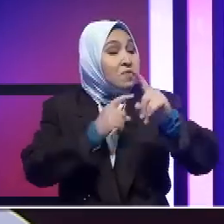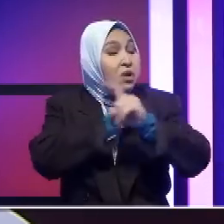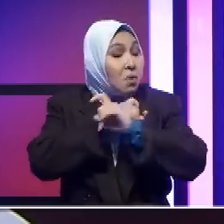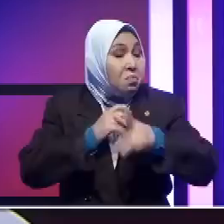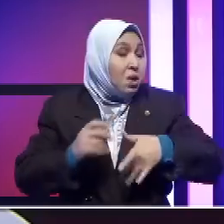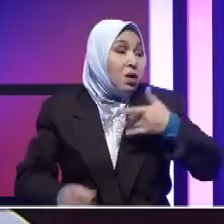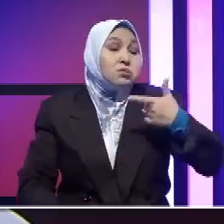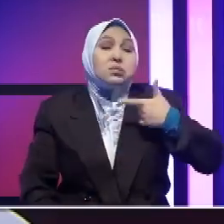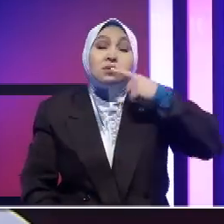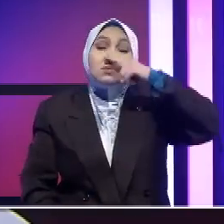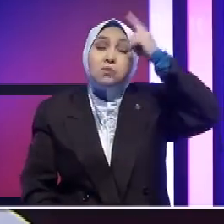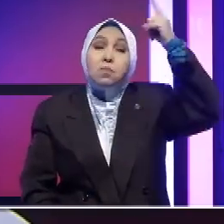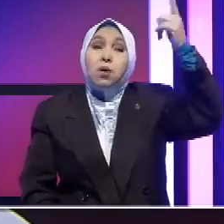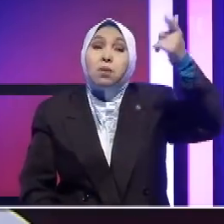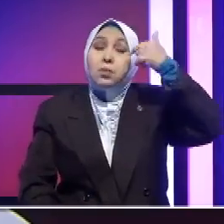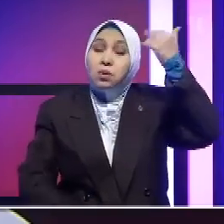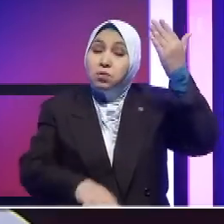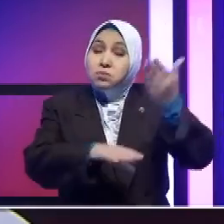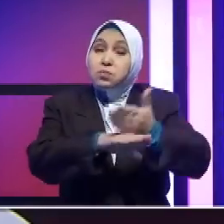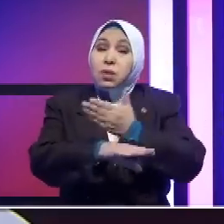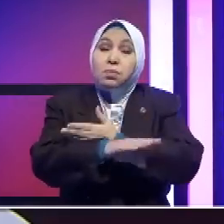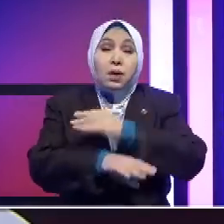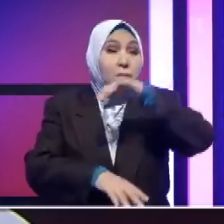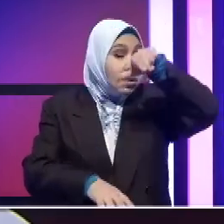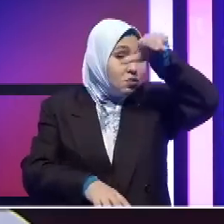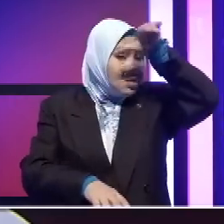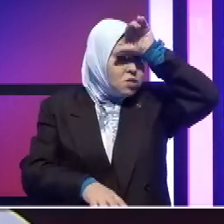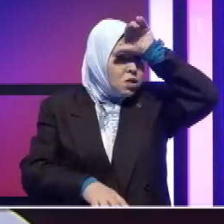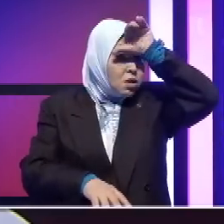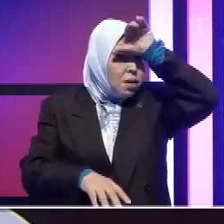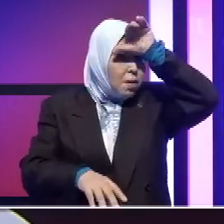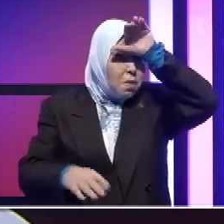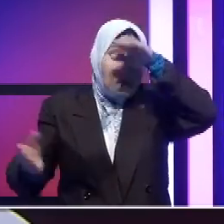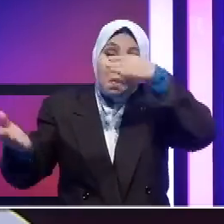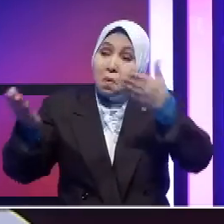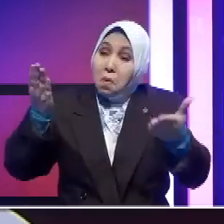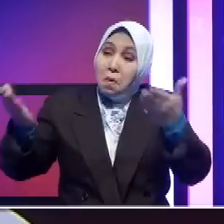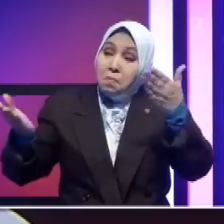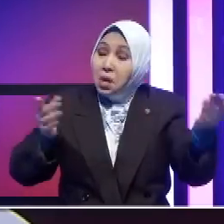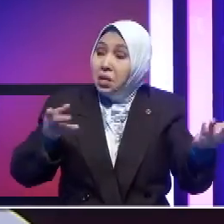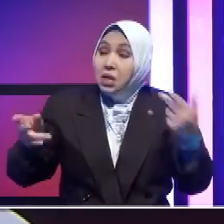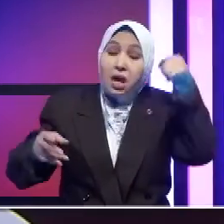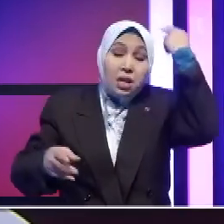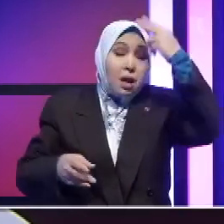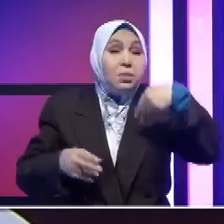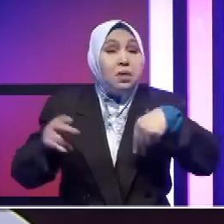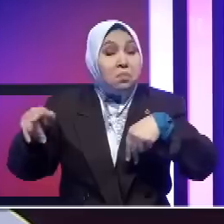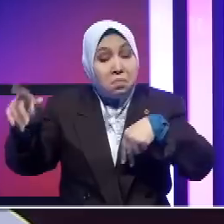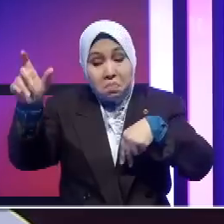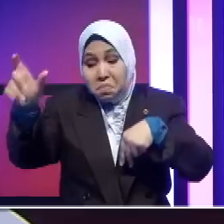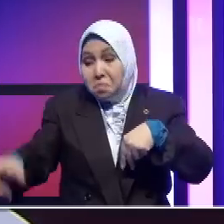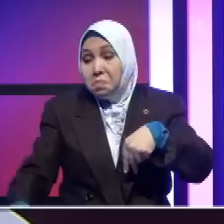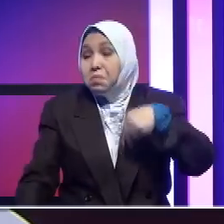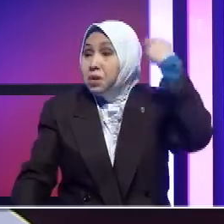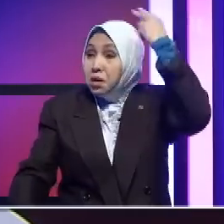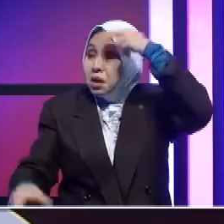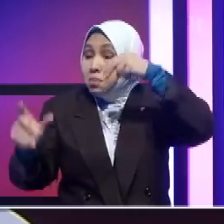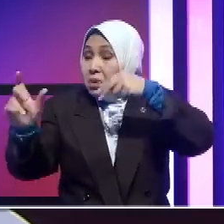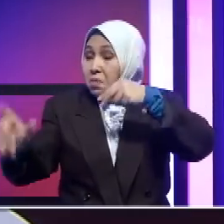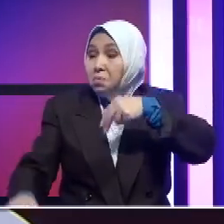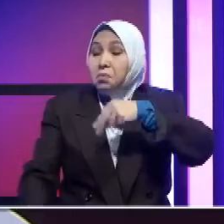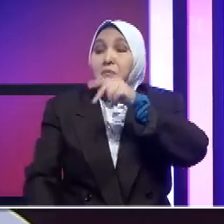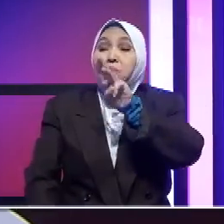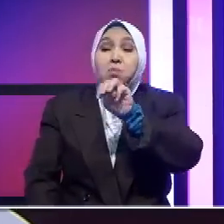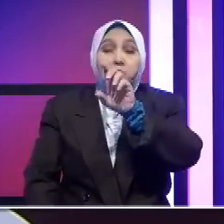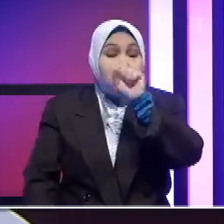sombong kerana membuat kemajuan di bumi Mesir tersebut berbanding dengan Nabi Musa. Tetapi Nabi Musa membawa menuju kepada Allah yang